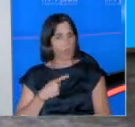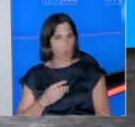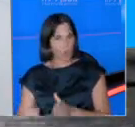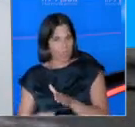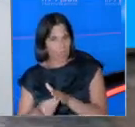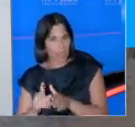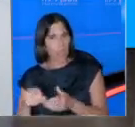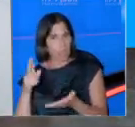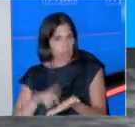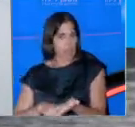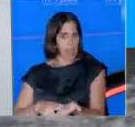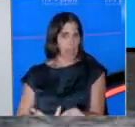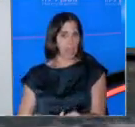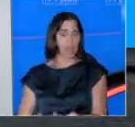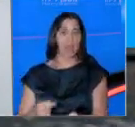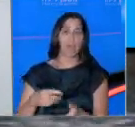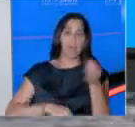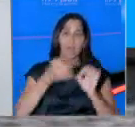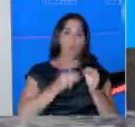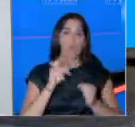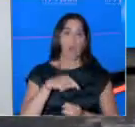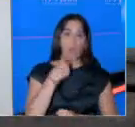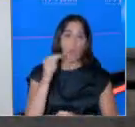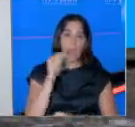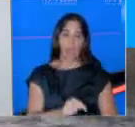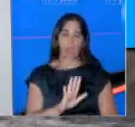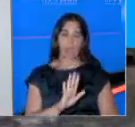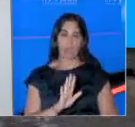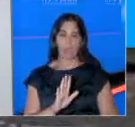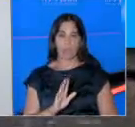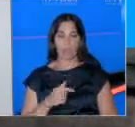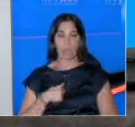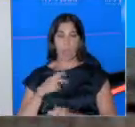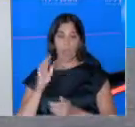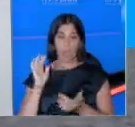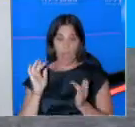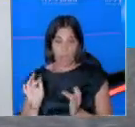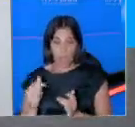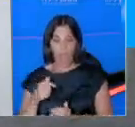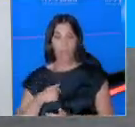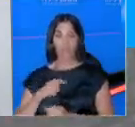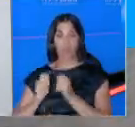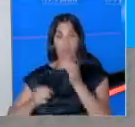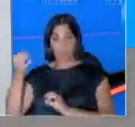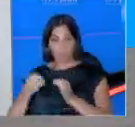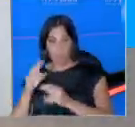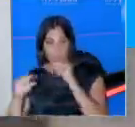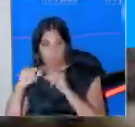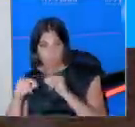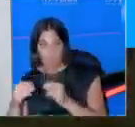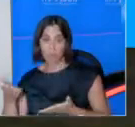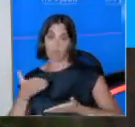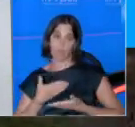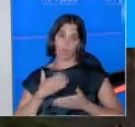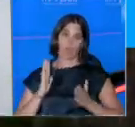אלא בצדק. בבית המשפט צריך לומר את דברו, עתרנו, היו דיונים, טענו טענות, אנחנו ממתינים לפסק דין